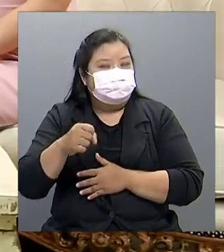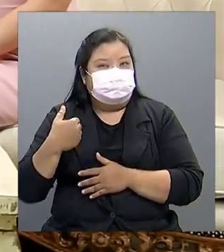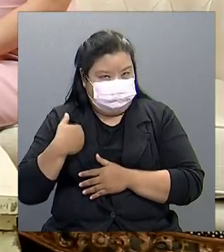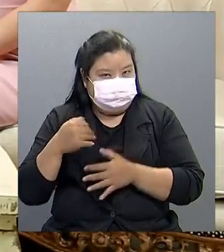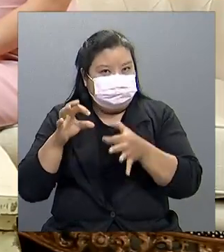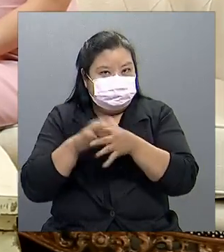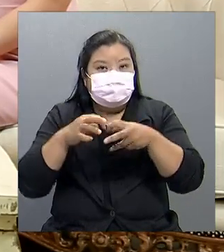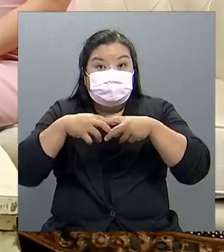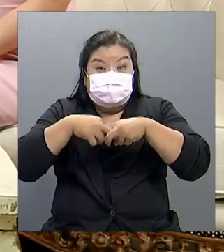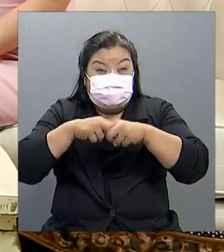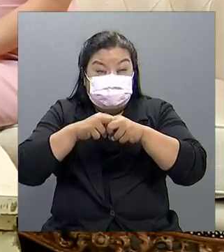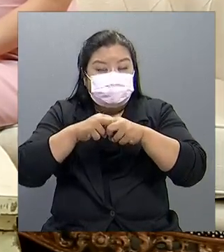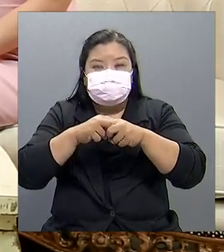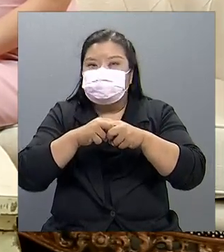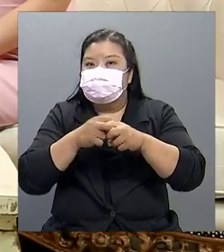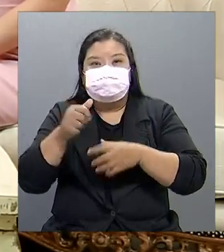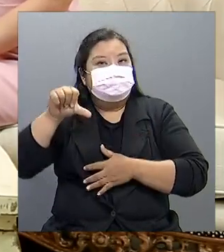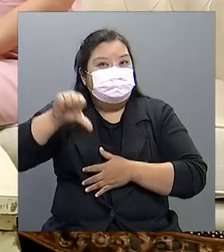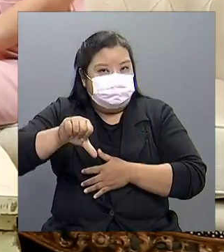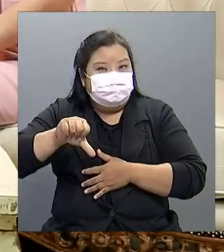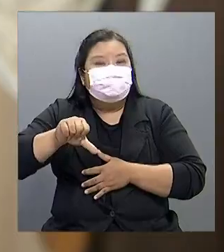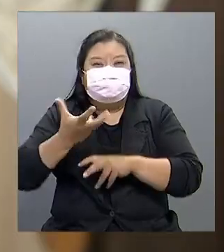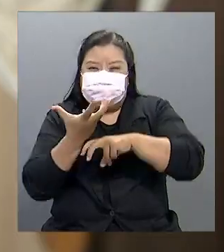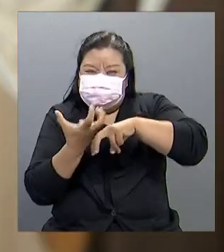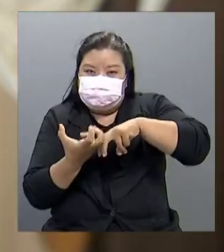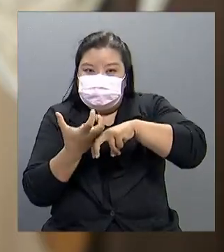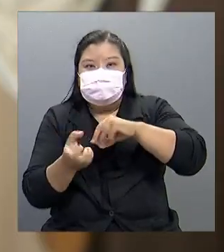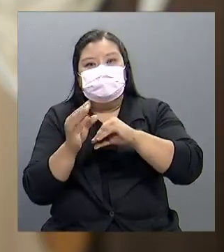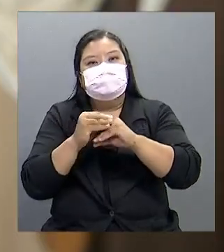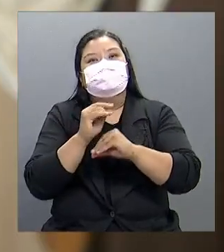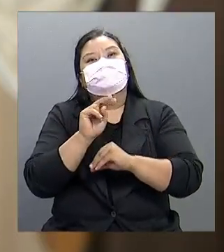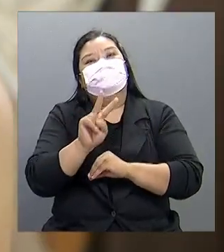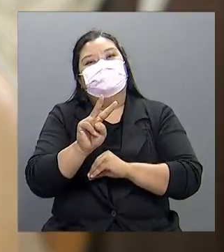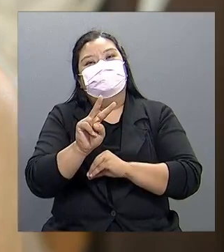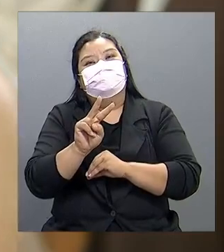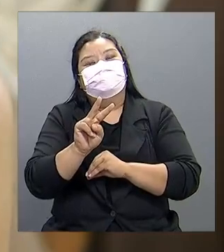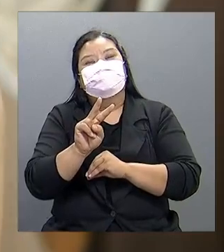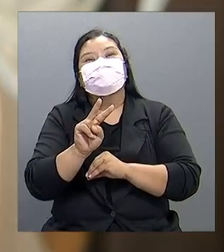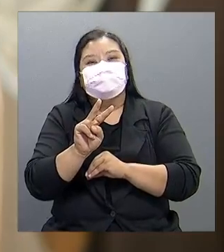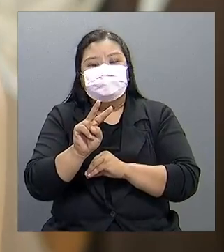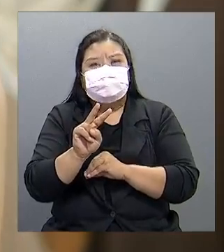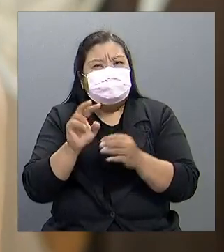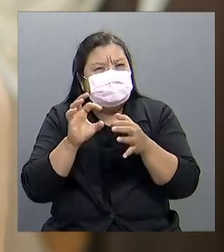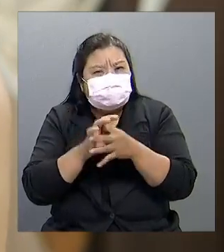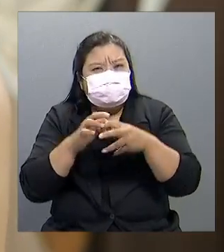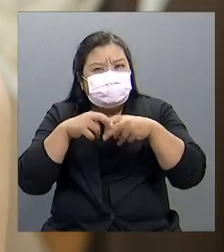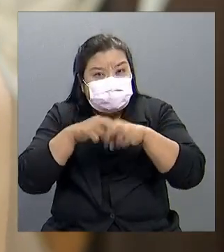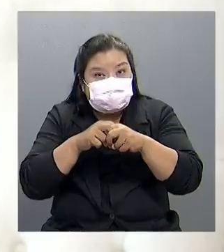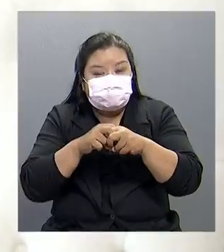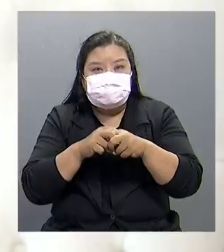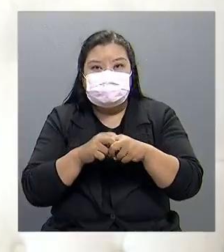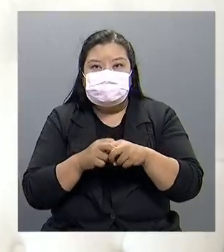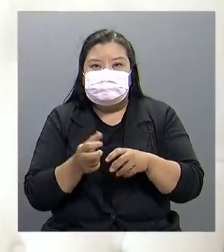อมมากกว่าคนปกติได้ถึง2เท่า คือเกิดจากเรื่องของความเสื่อมของอวัยวะบริเวณนั้นด้วย